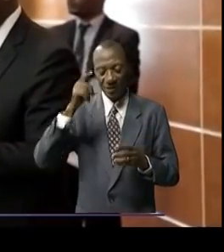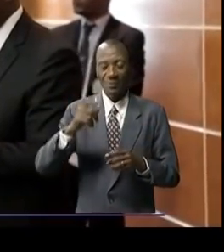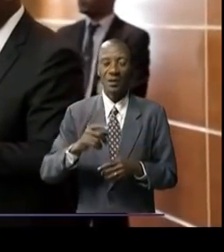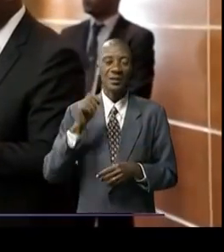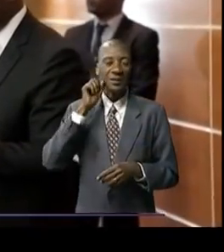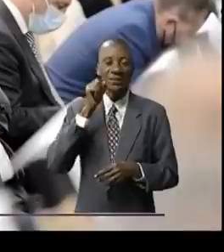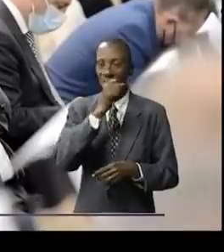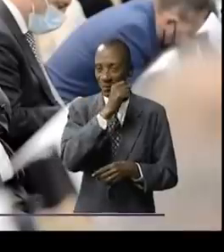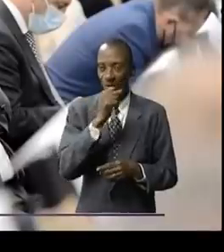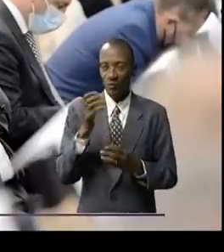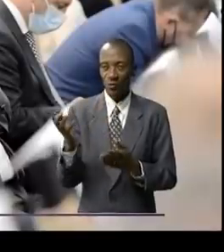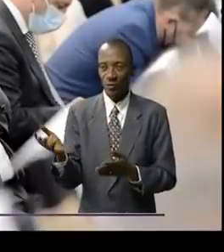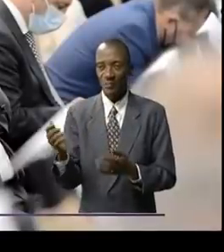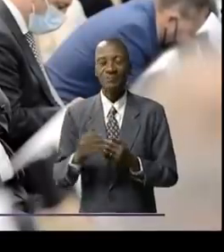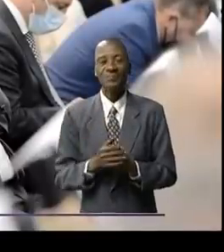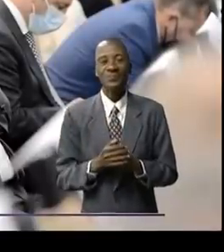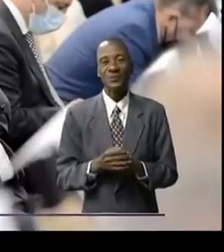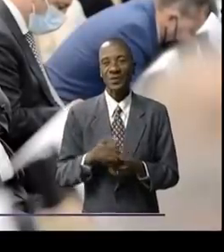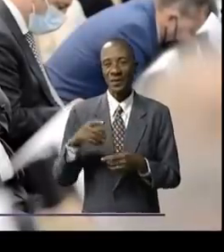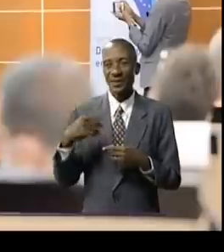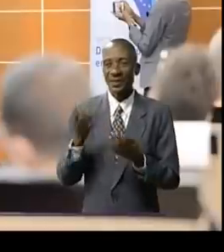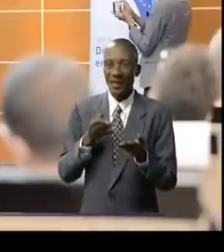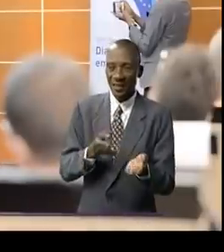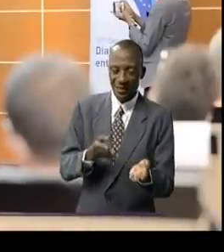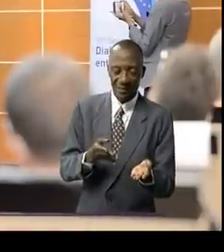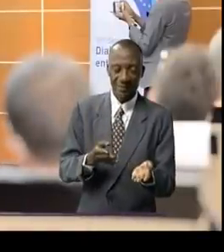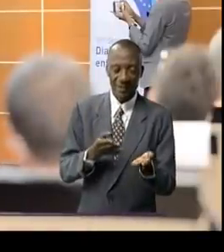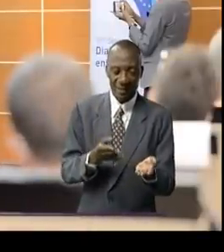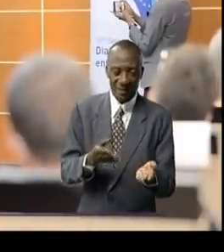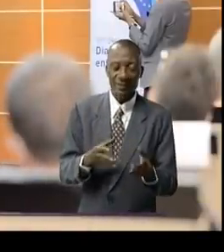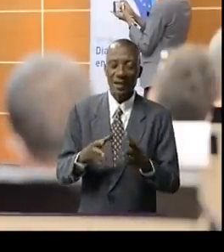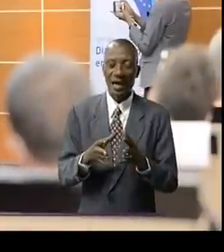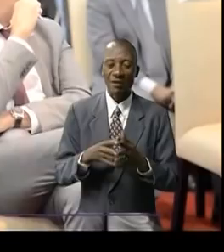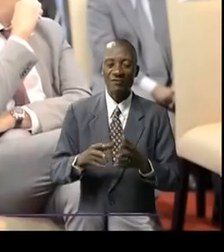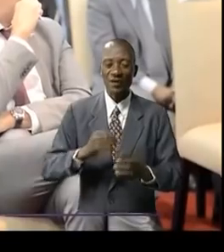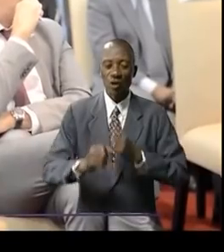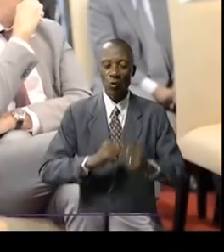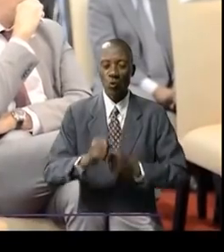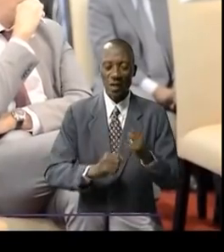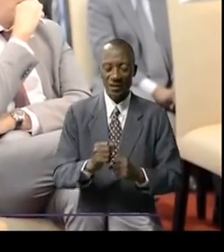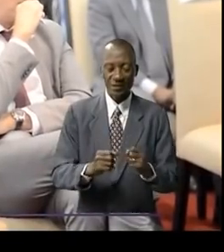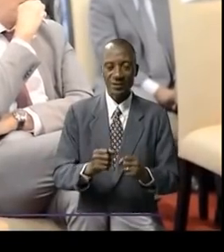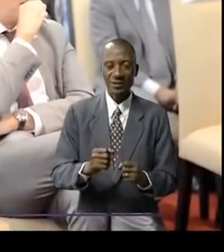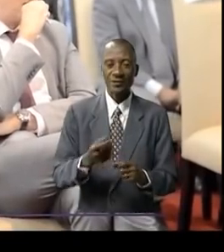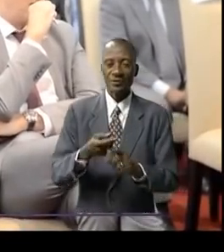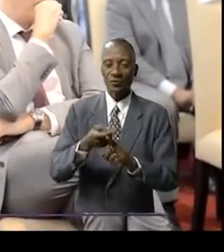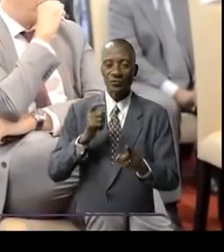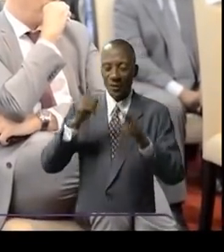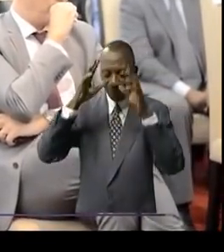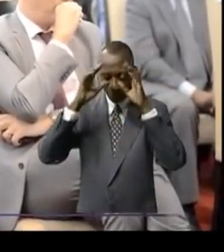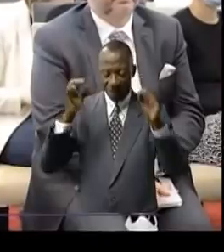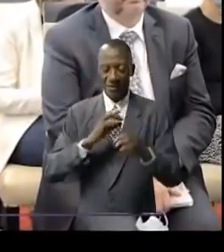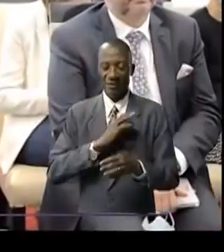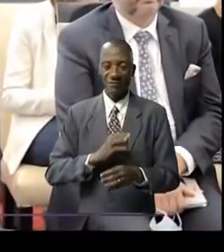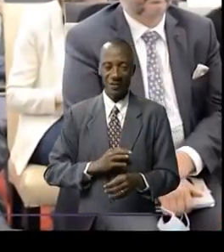Samalokonde. Assise rendue possible grâce aux multiples efforts du président de la République, Félix Antoine Tshisekedi Tshilombo, d'ouvrir